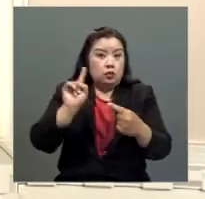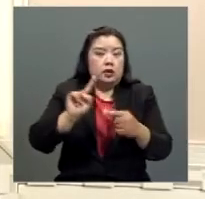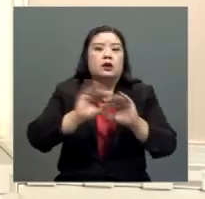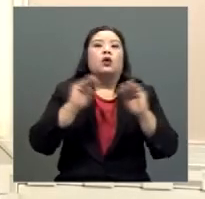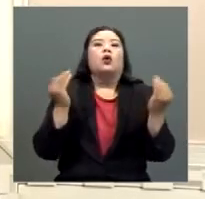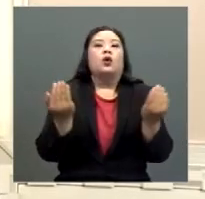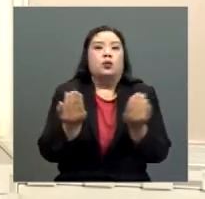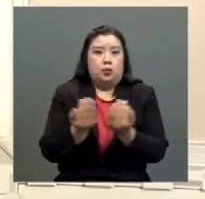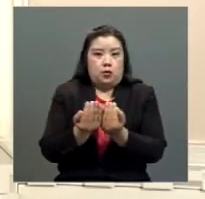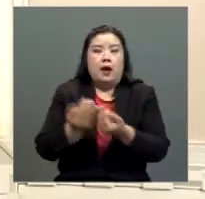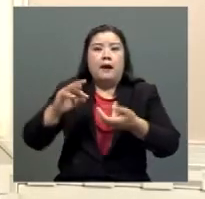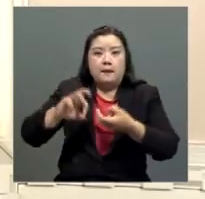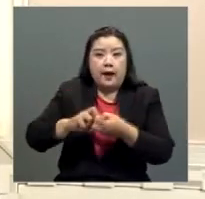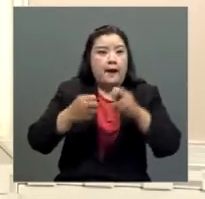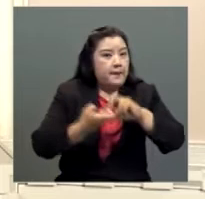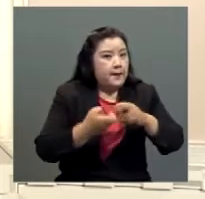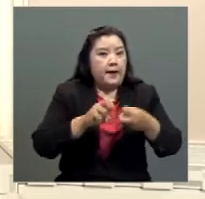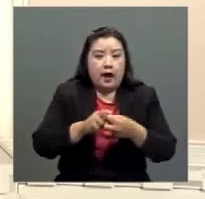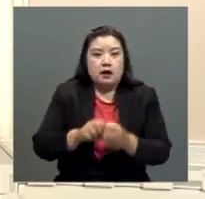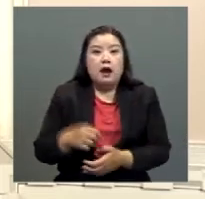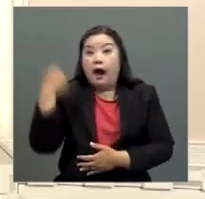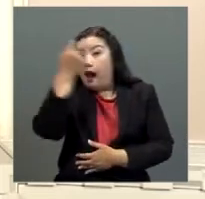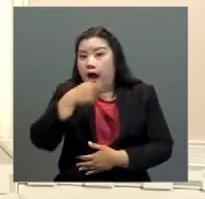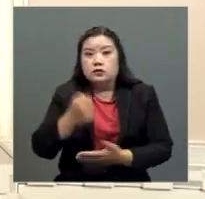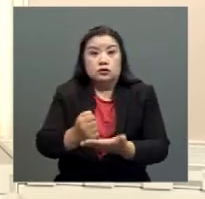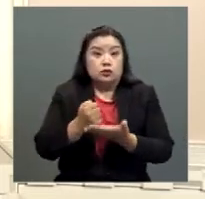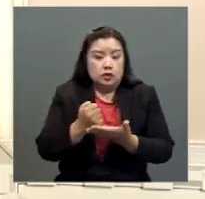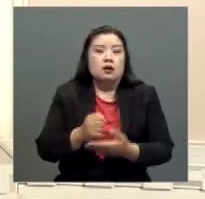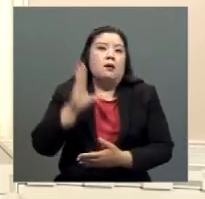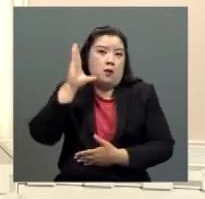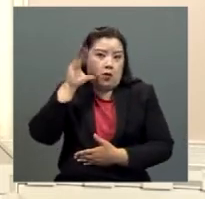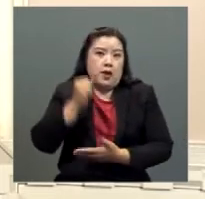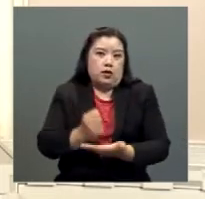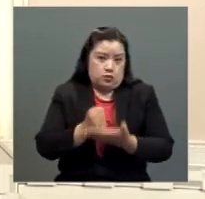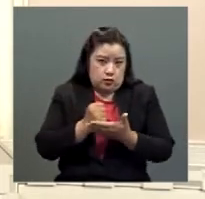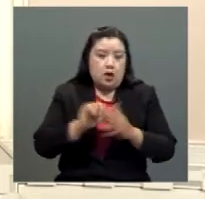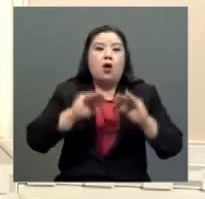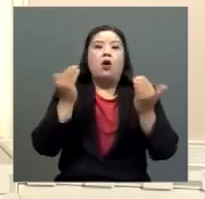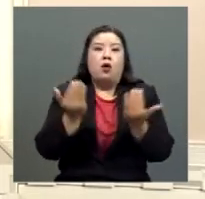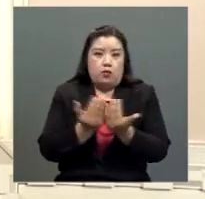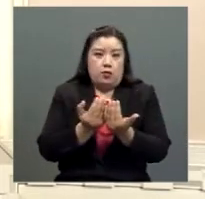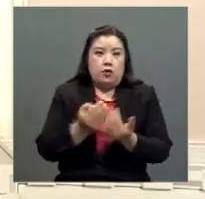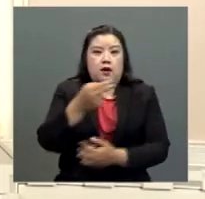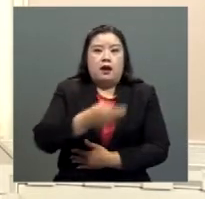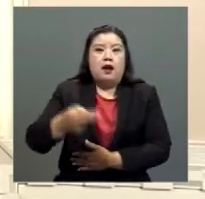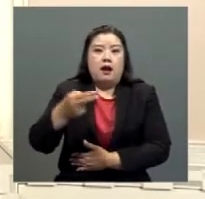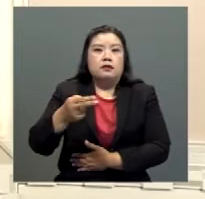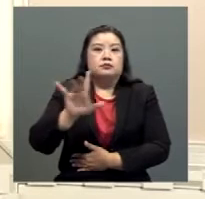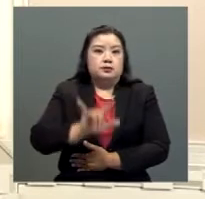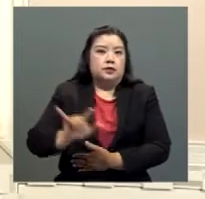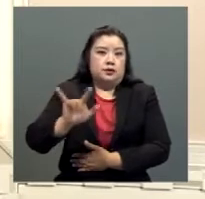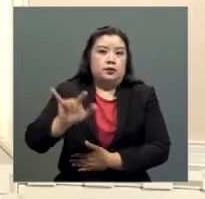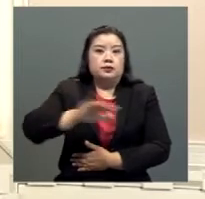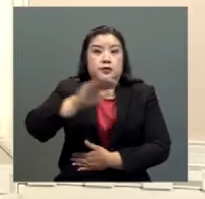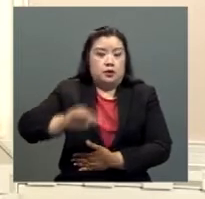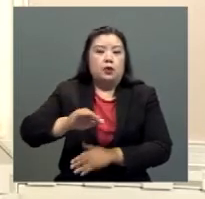จะต้องเจอกับปัญหาใดๆก็ตามคนที่อยู่เคียงข้างเราก็คือพ่อแม่พี่น้องและลูกหลานของเราปีนี้ครอ